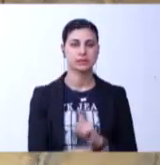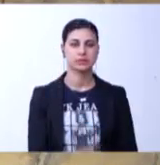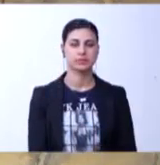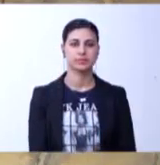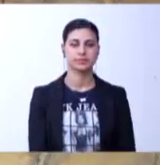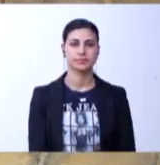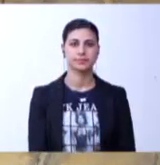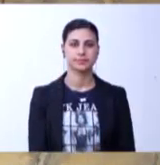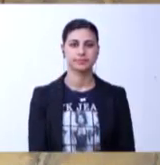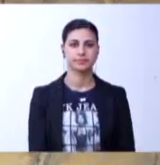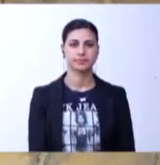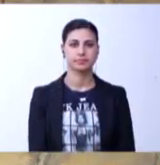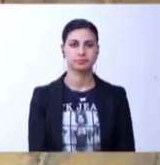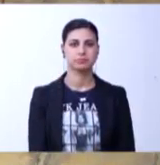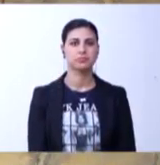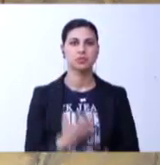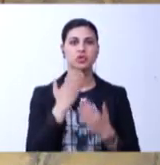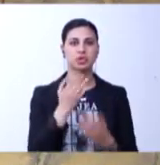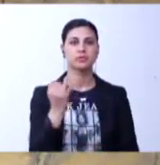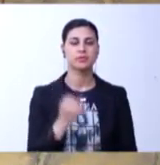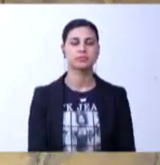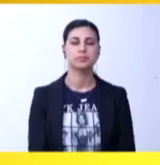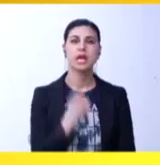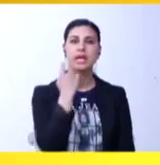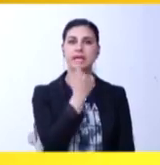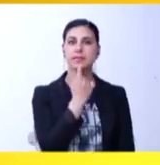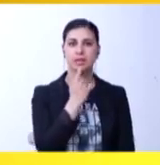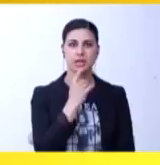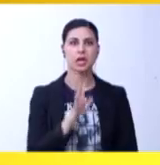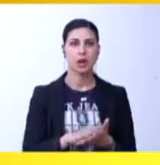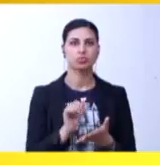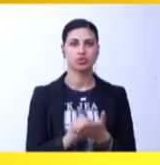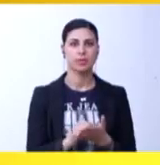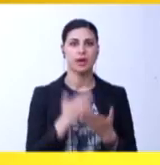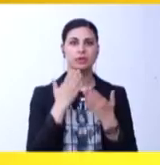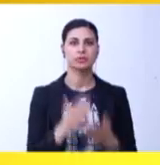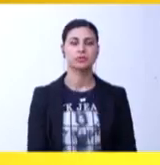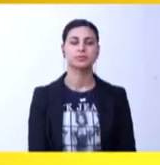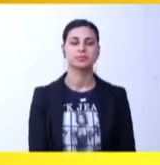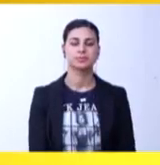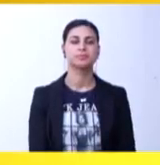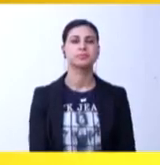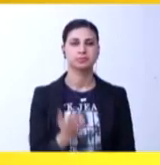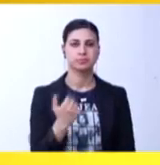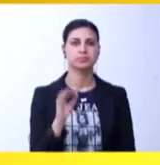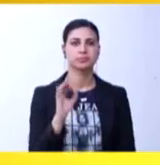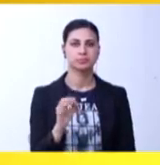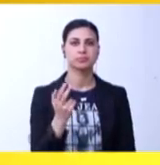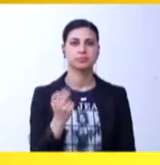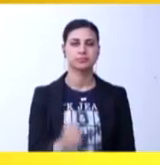კბილების კითხვა. ანუ კბილი დაზიანდება თუ არა? ძალიან კარგი კითხვაა,